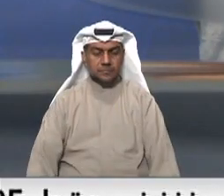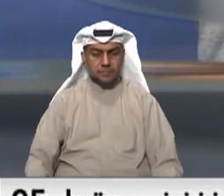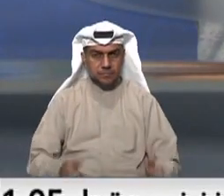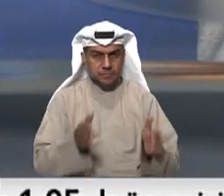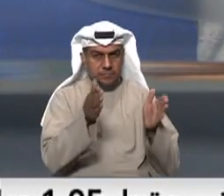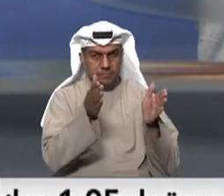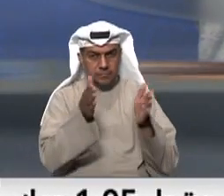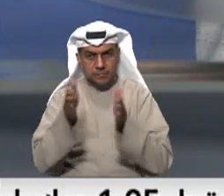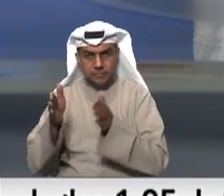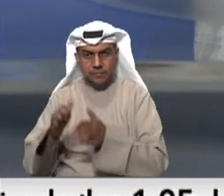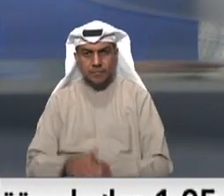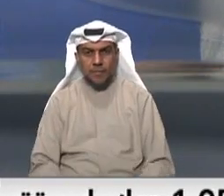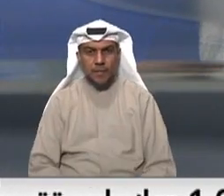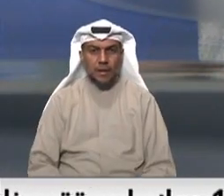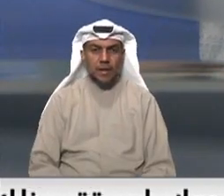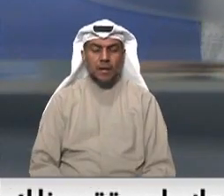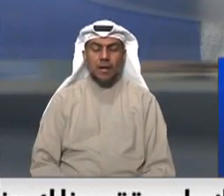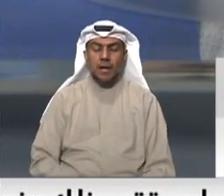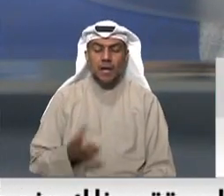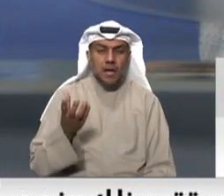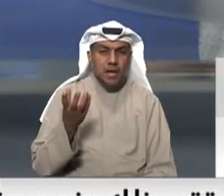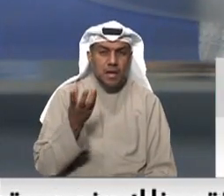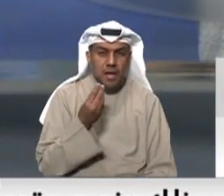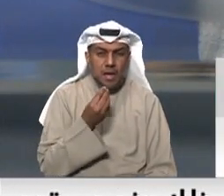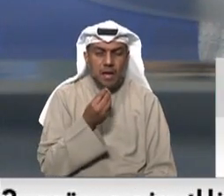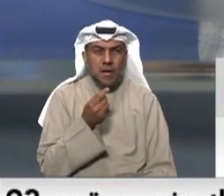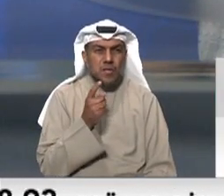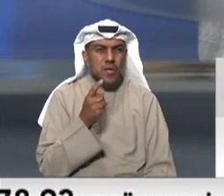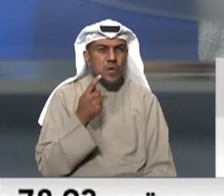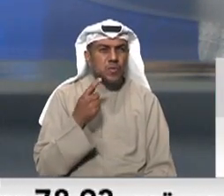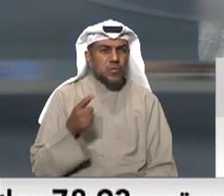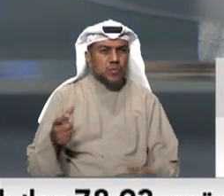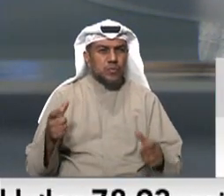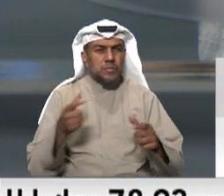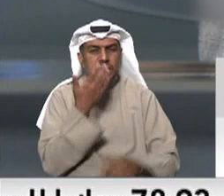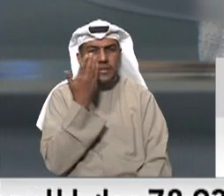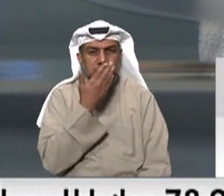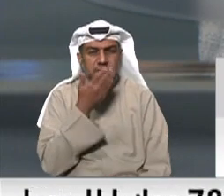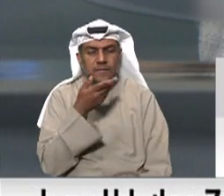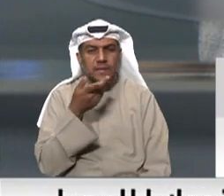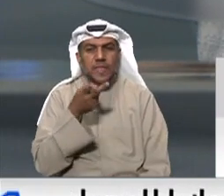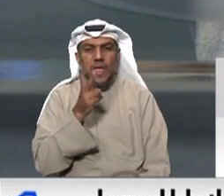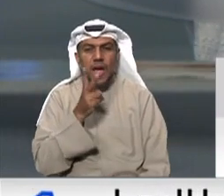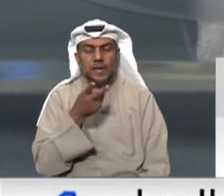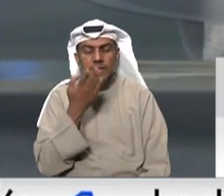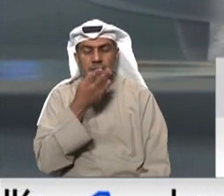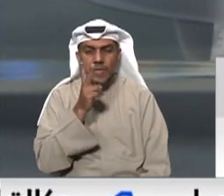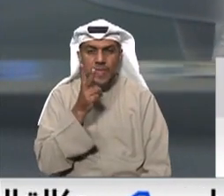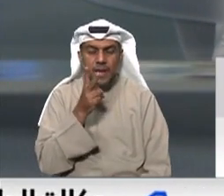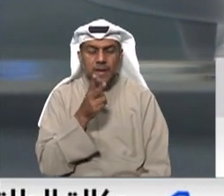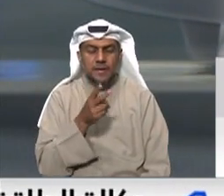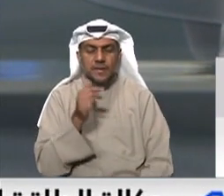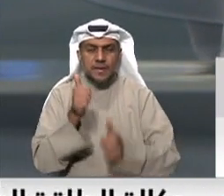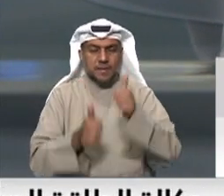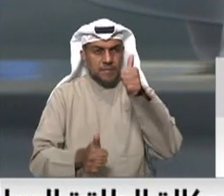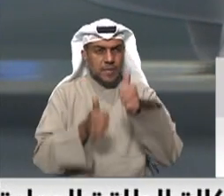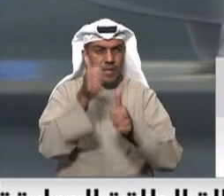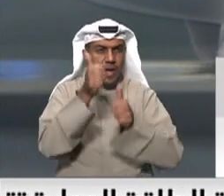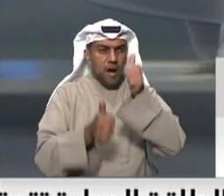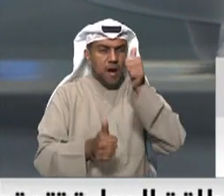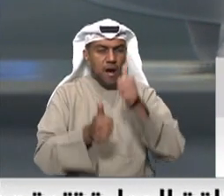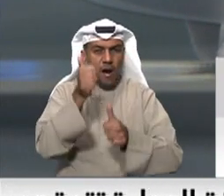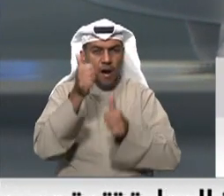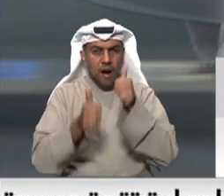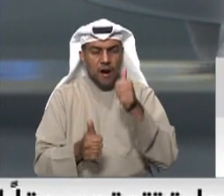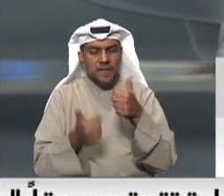وصل طلبه الصف الثاني عشر الى نهايه امتحانات الفتره الدراسيه الاولى بعد عمليه اختباريه سارت بشكل